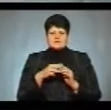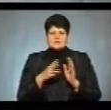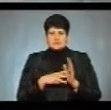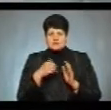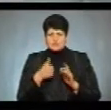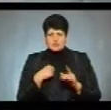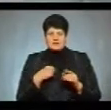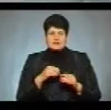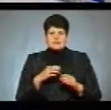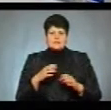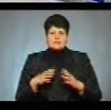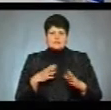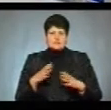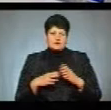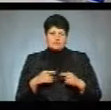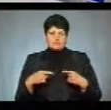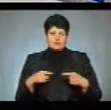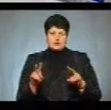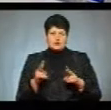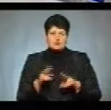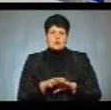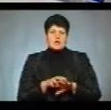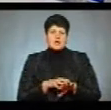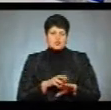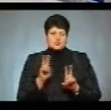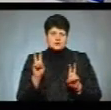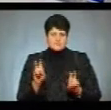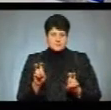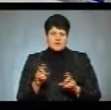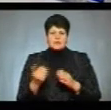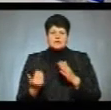тренував футбольний клуб «Калуш». І на цьому тема не все. Наступний випуск